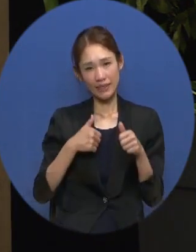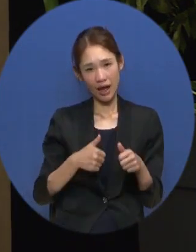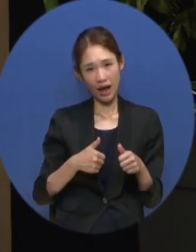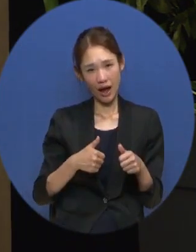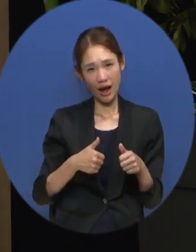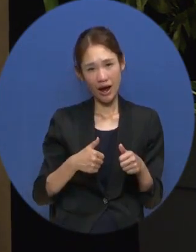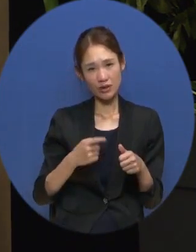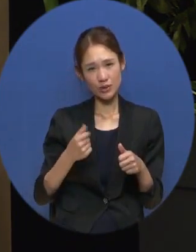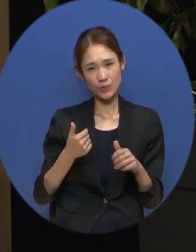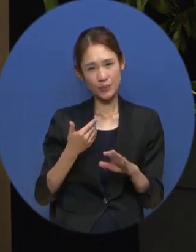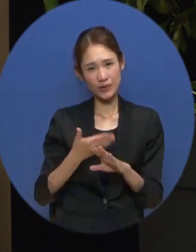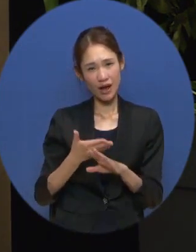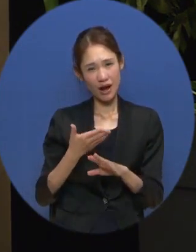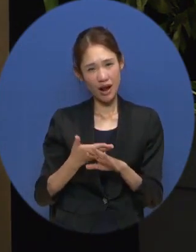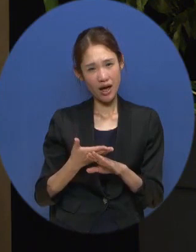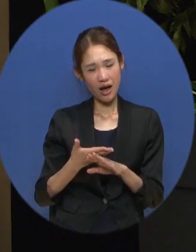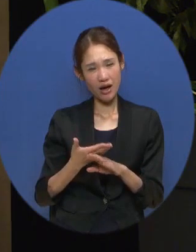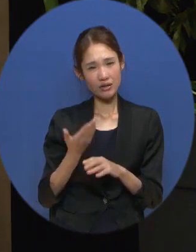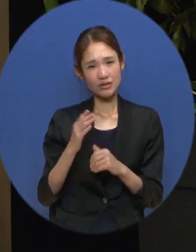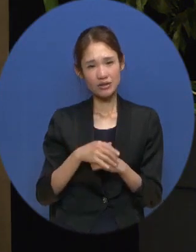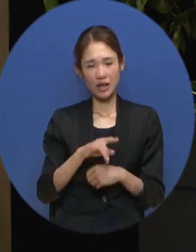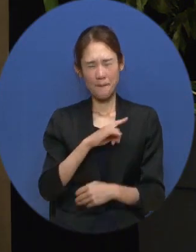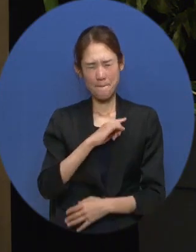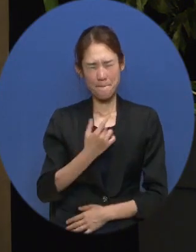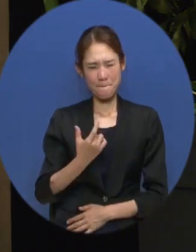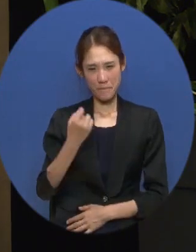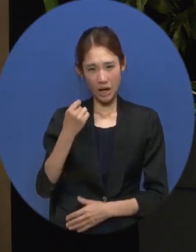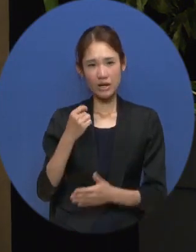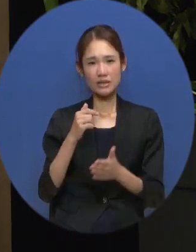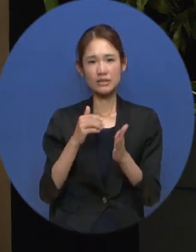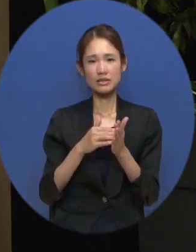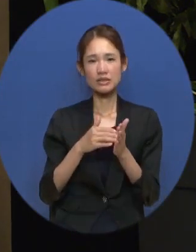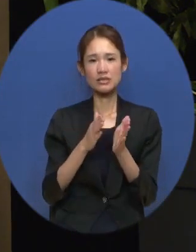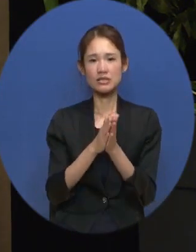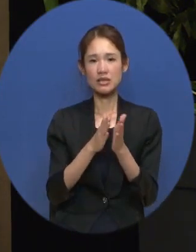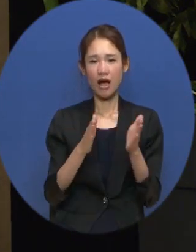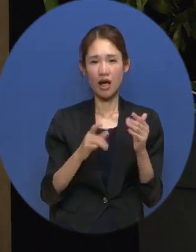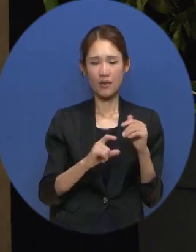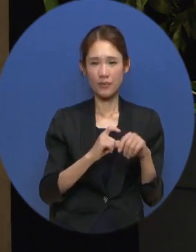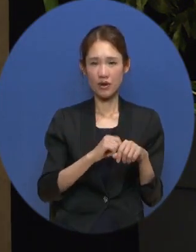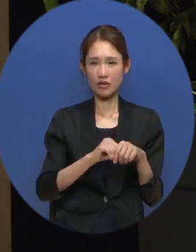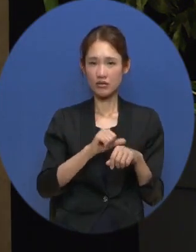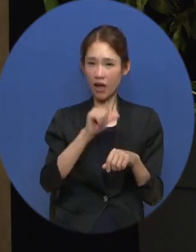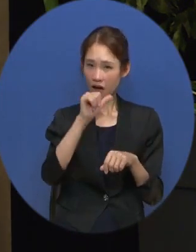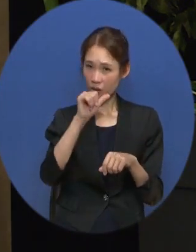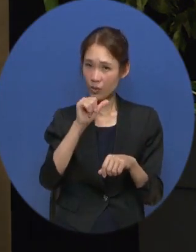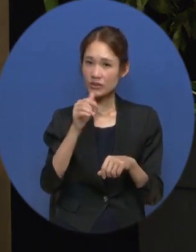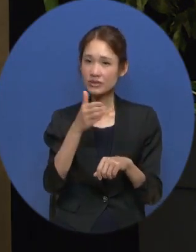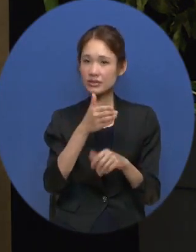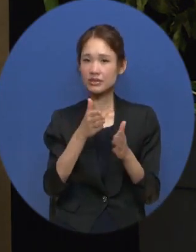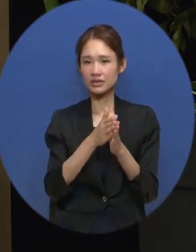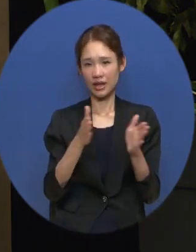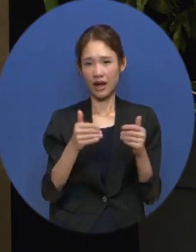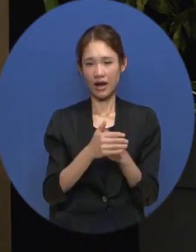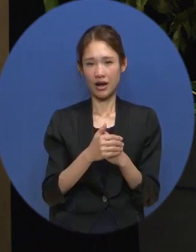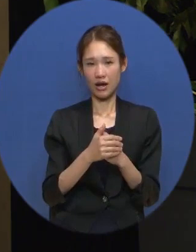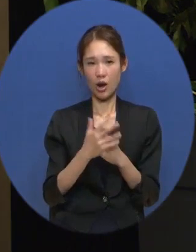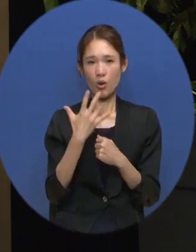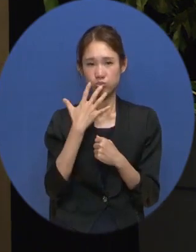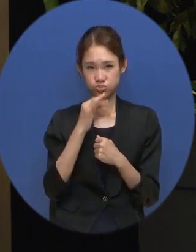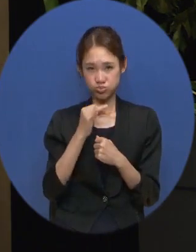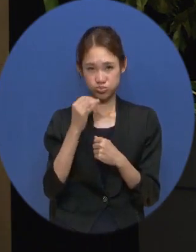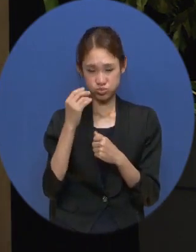니드에 따라서 다 틀려지는데요. 가장 뭐 빨리 시작하면 뭐 5시부터 시작하시는 분도 있고 물론